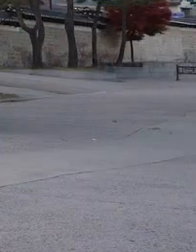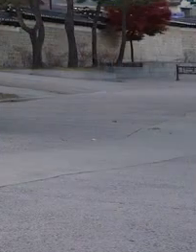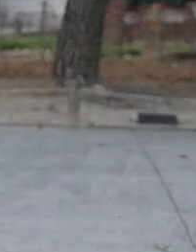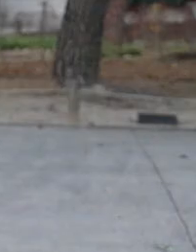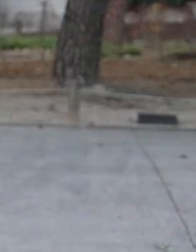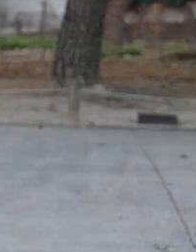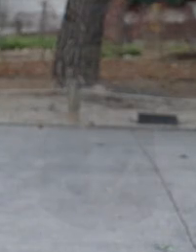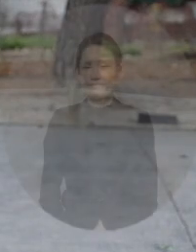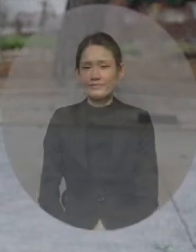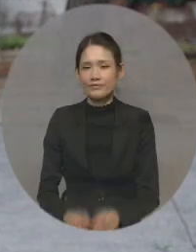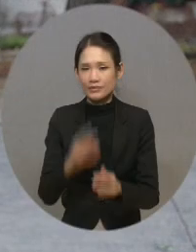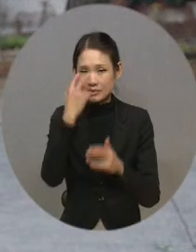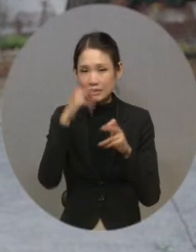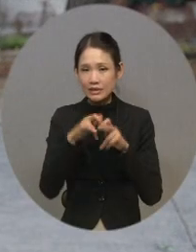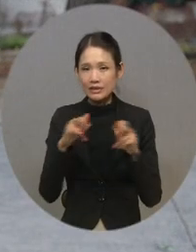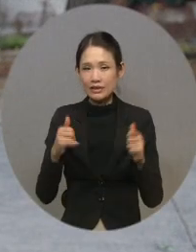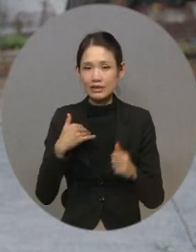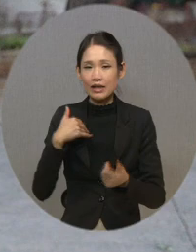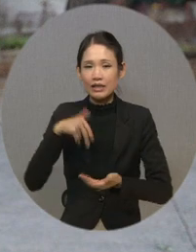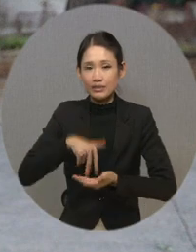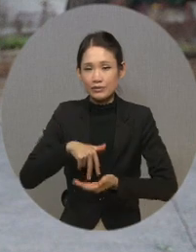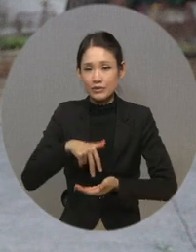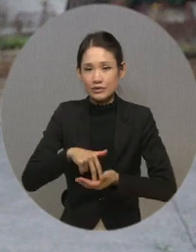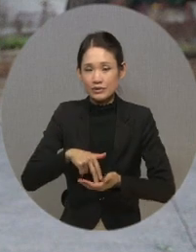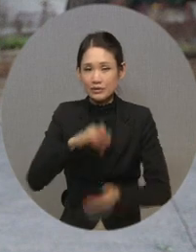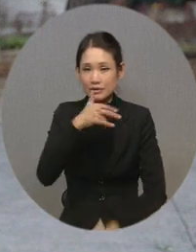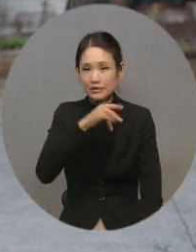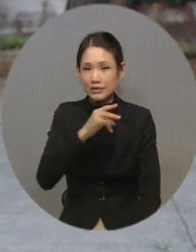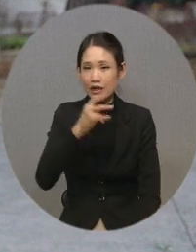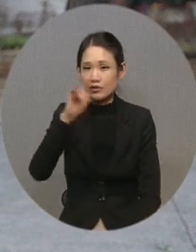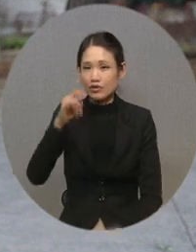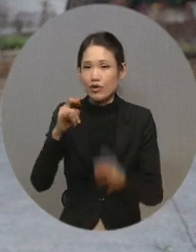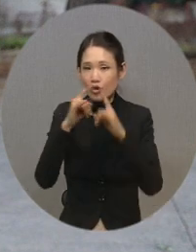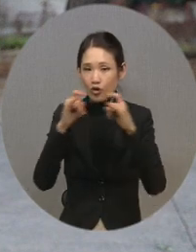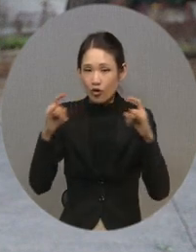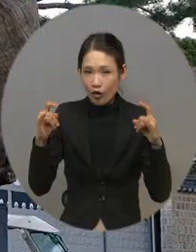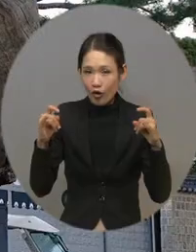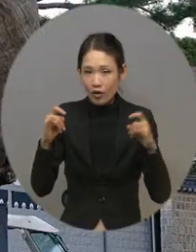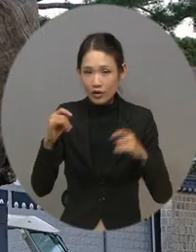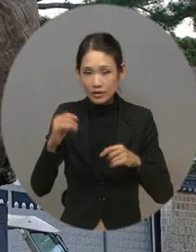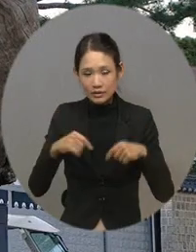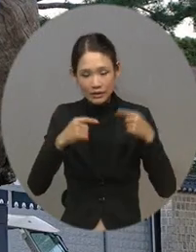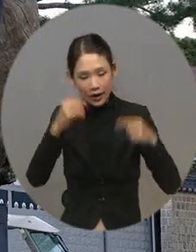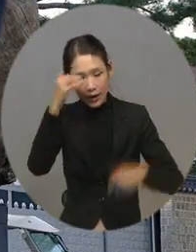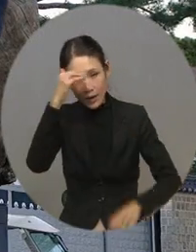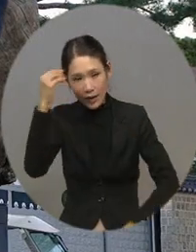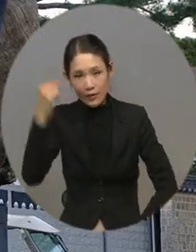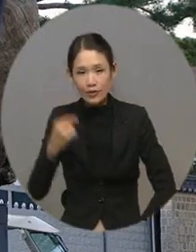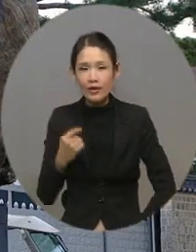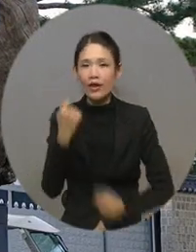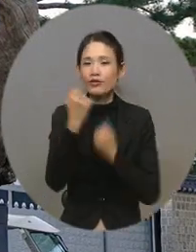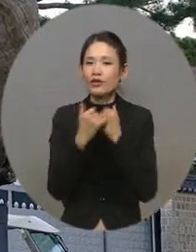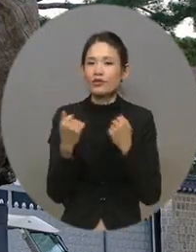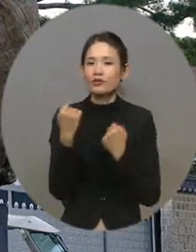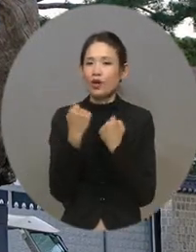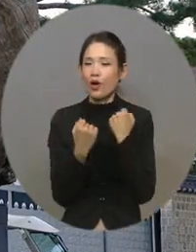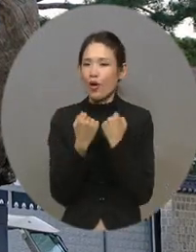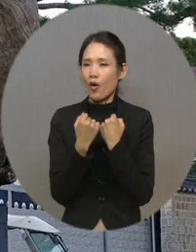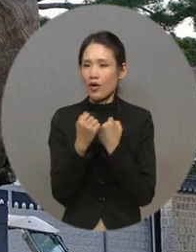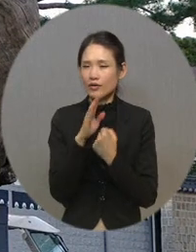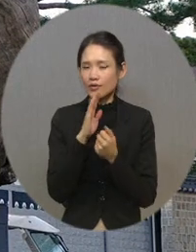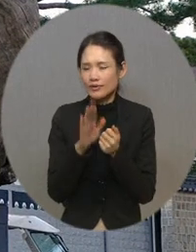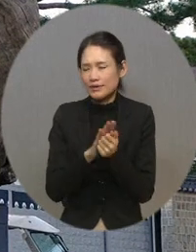네, 오늘 시각장애인 당사자 입장에서 창덕궁을 참관을 왔는데요. 해설사님의 설명이